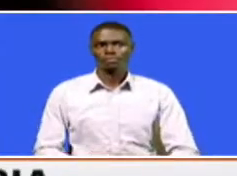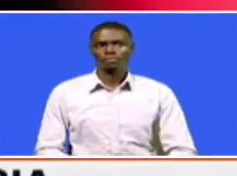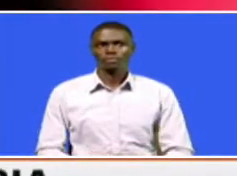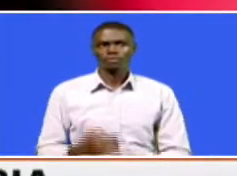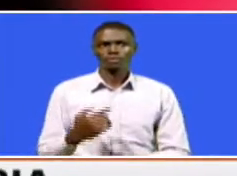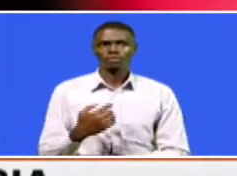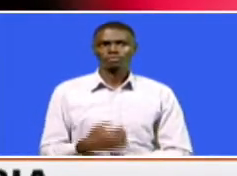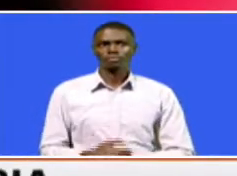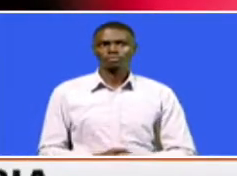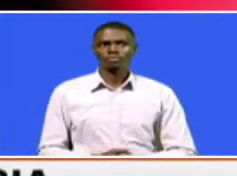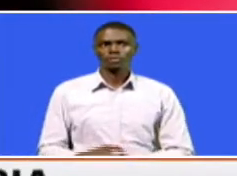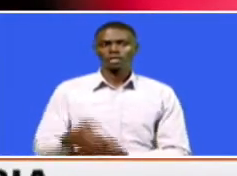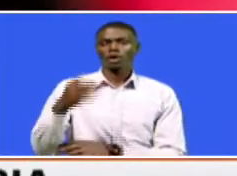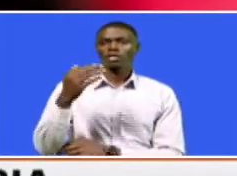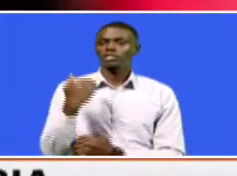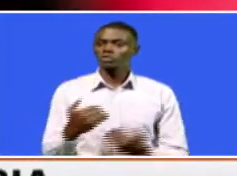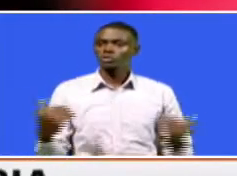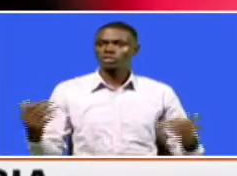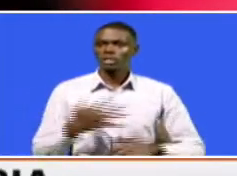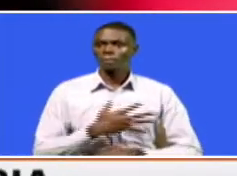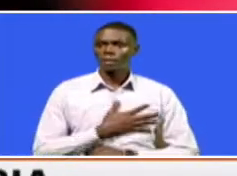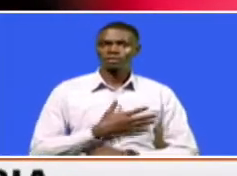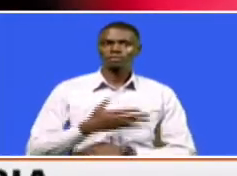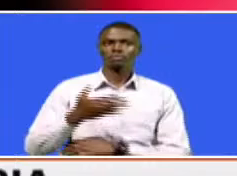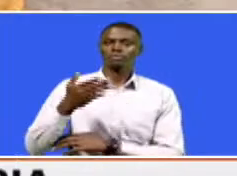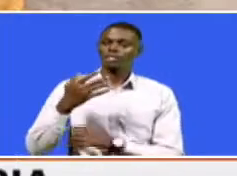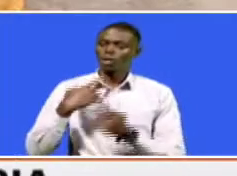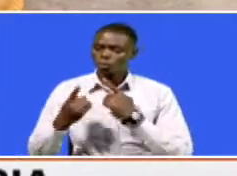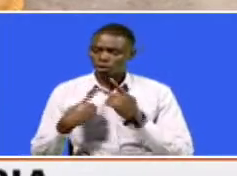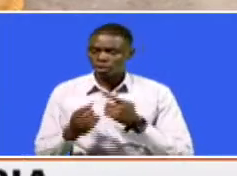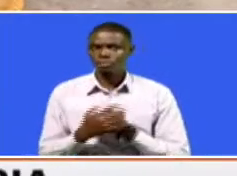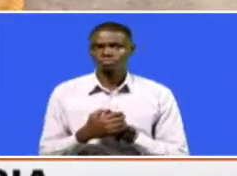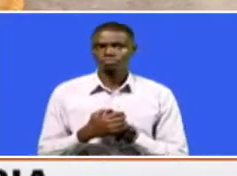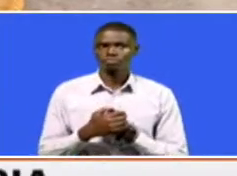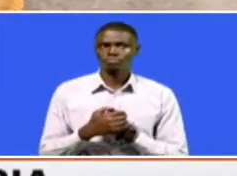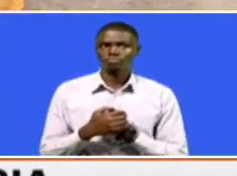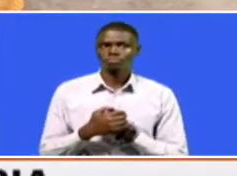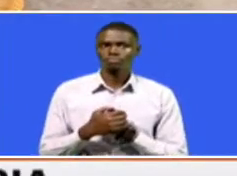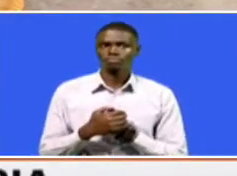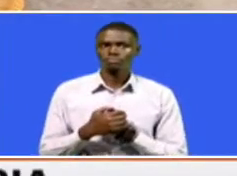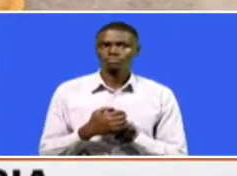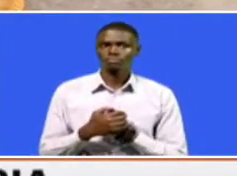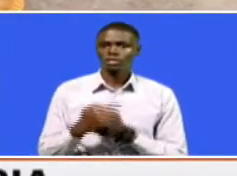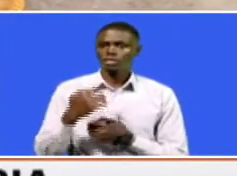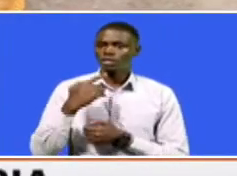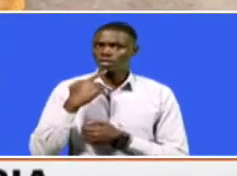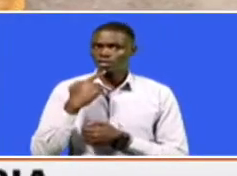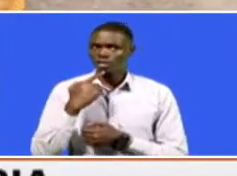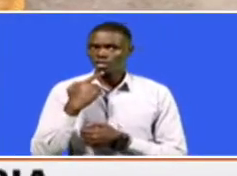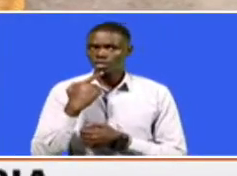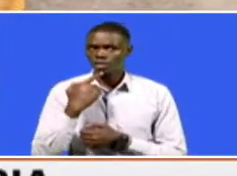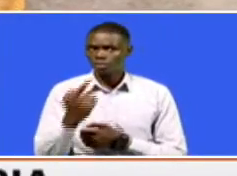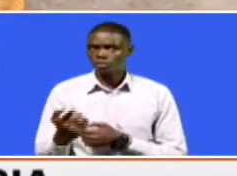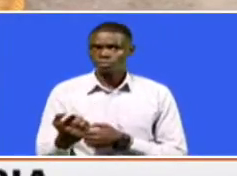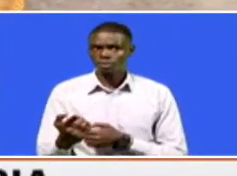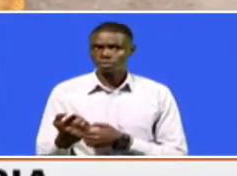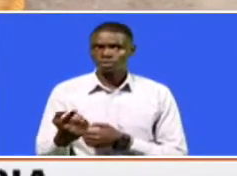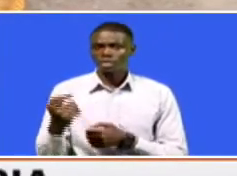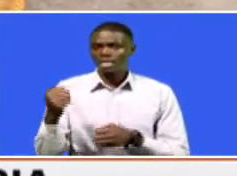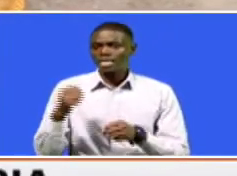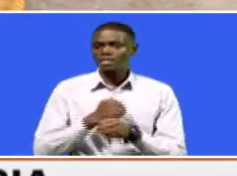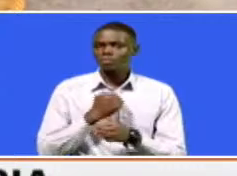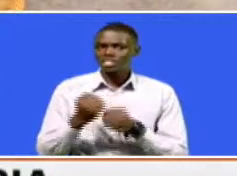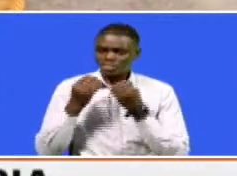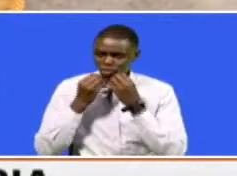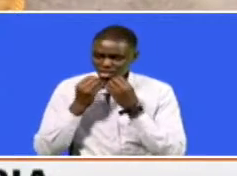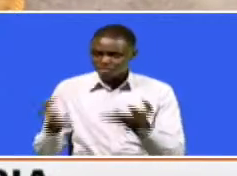nimeumia. Mimi watoto wangu wanawaongelesha na ninawaambia, although uwezi mimi sikuambia